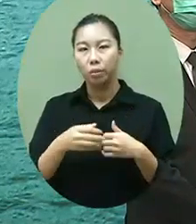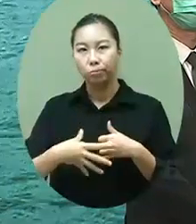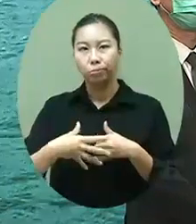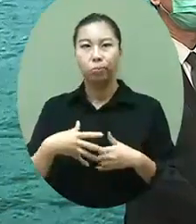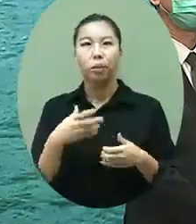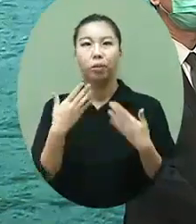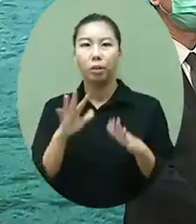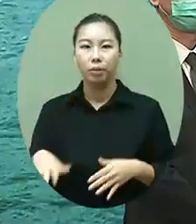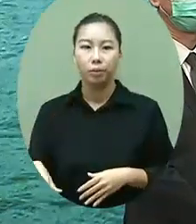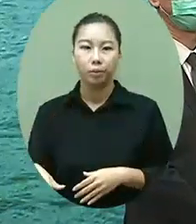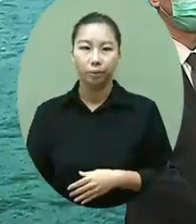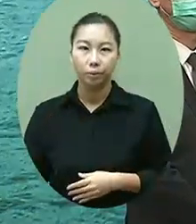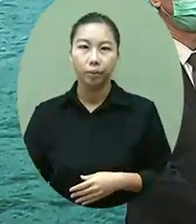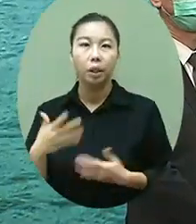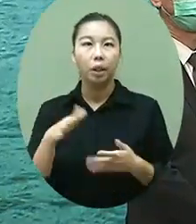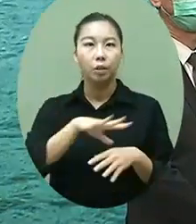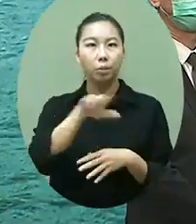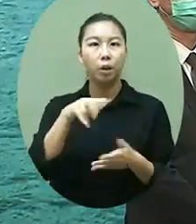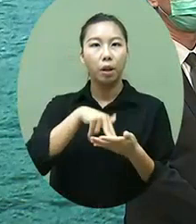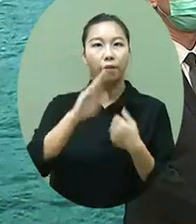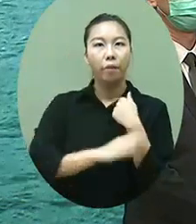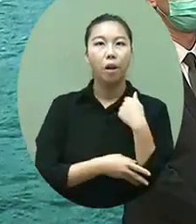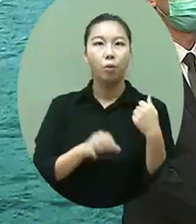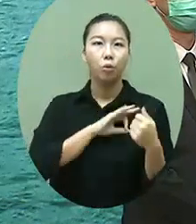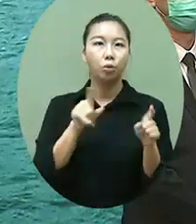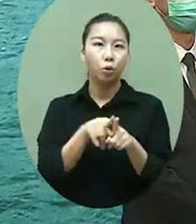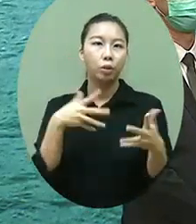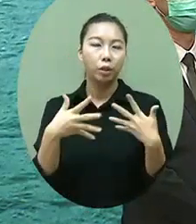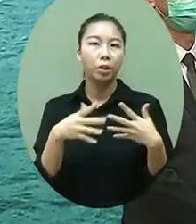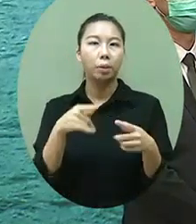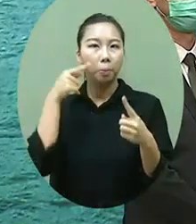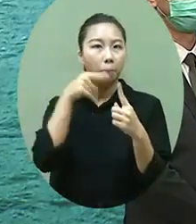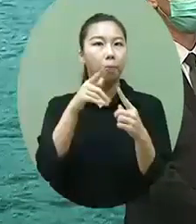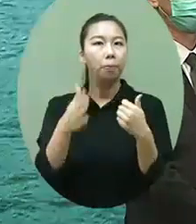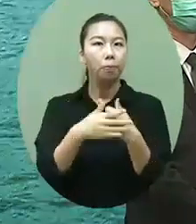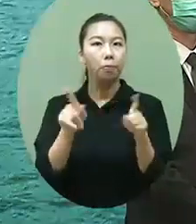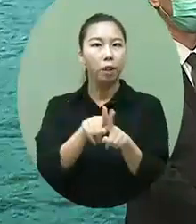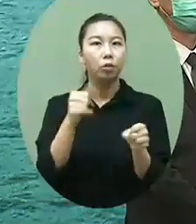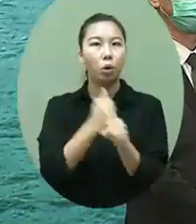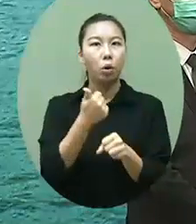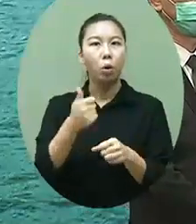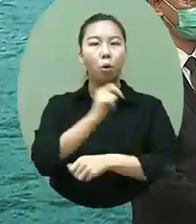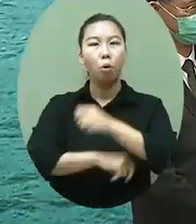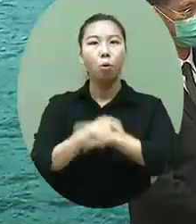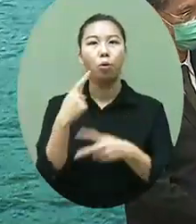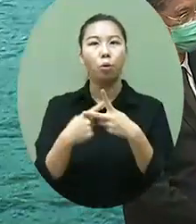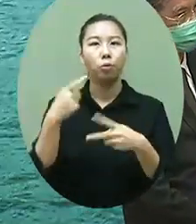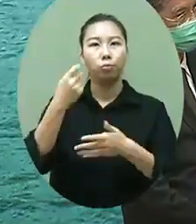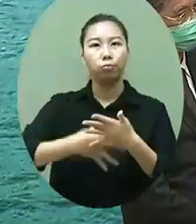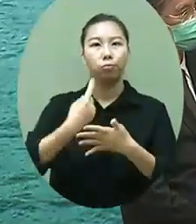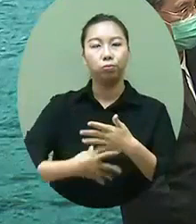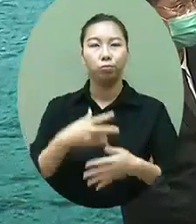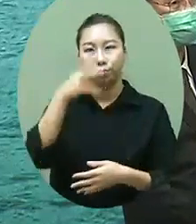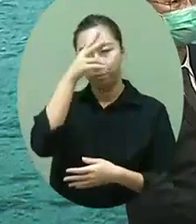快上來就可能是產假，所以我想希望我們的各位立法會同事可以為市民一起去做好我們香港的勞工的政